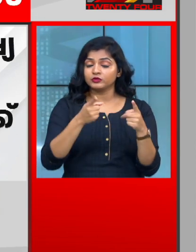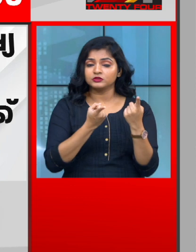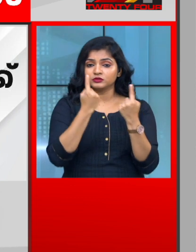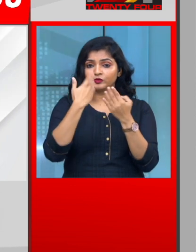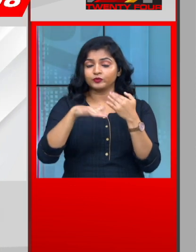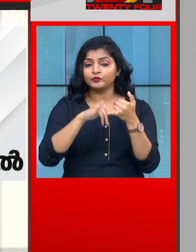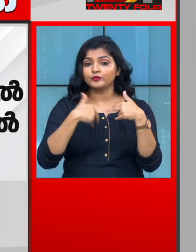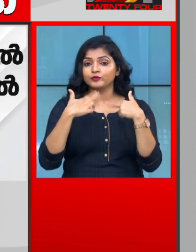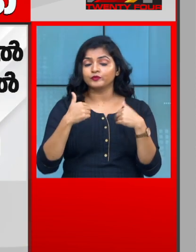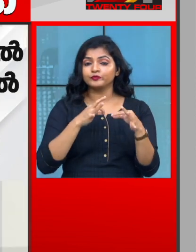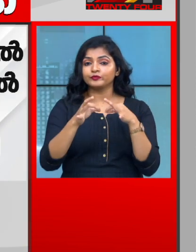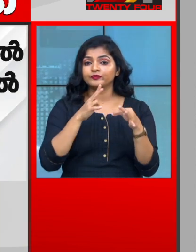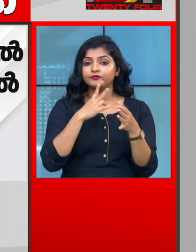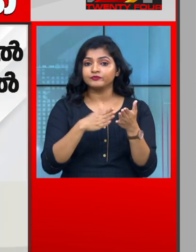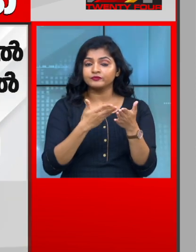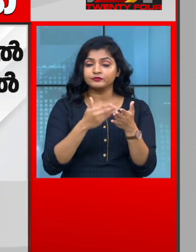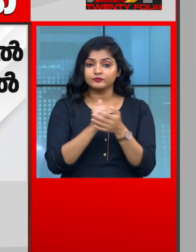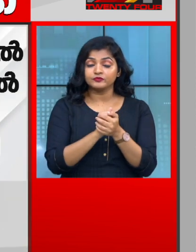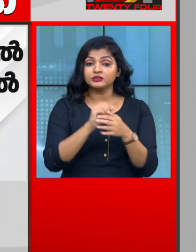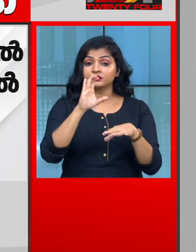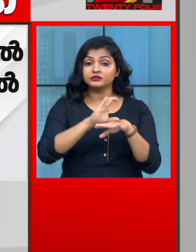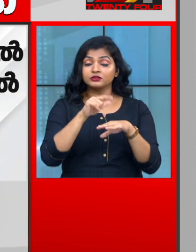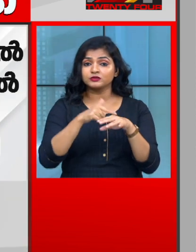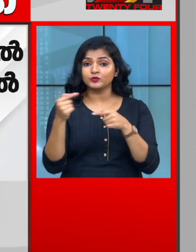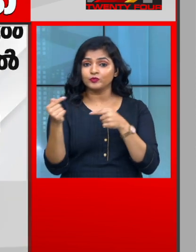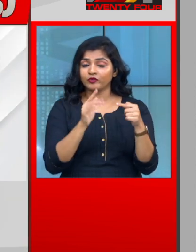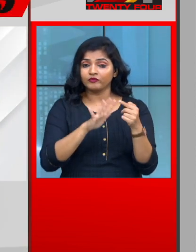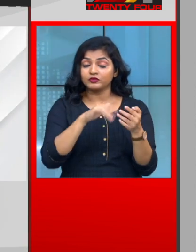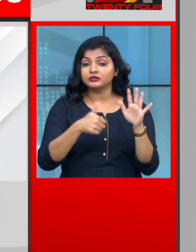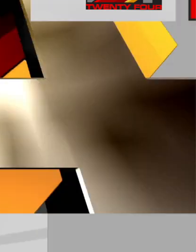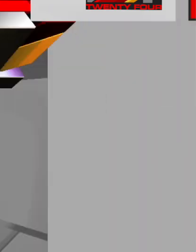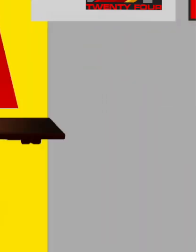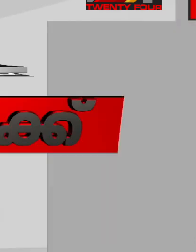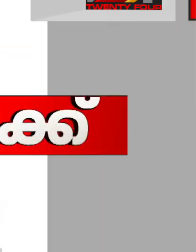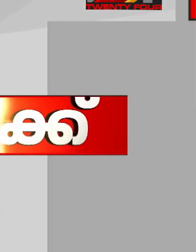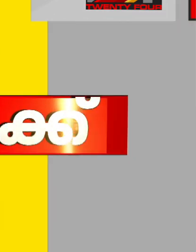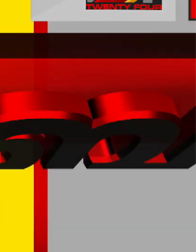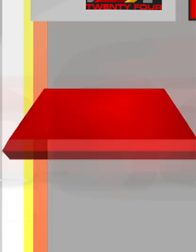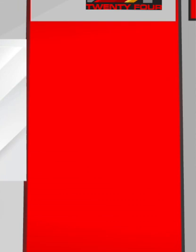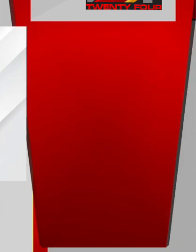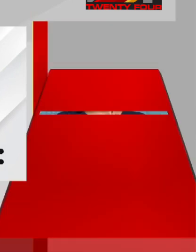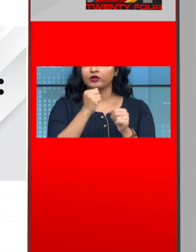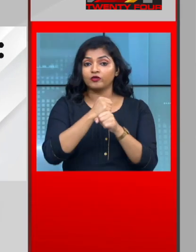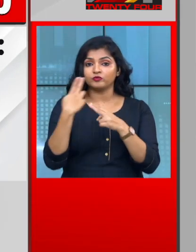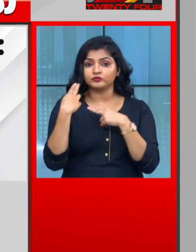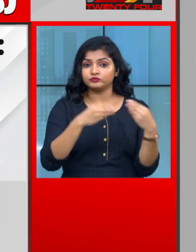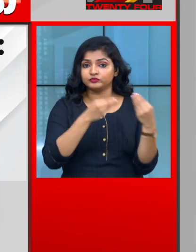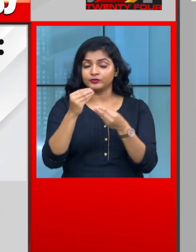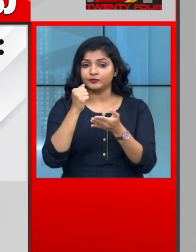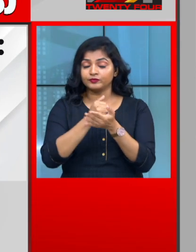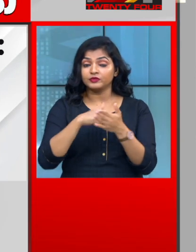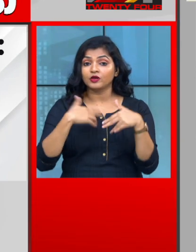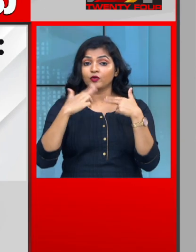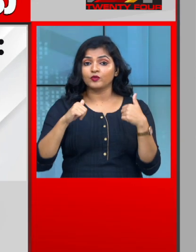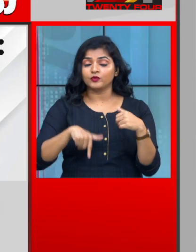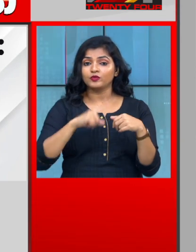കോടതി വ്യക്തമാക്കിയിരിക്കുന്നത്. എന്തായാലും പള്ളികൾ, തർക്കം നിലനിൽക്കുന്ന 6 പള്ളികൾ ഏറ്റെടുക്കണമെന്ന ഹൈക്കോടതി ഉത്തരവിൽ ഒരു സാവകാശം